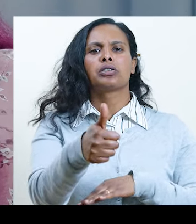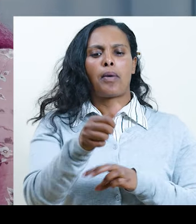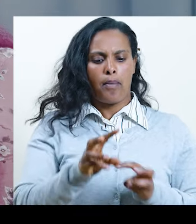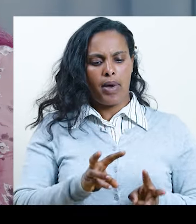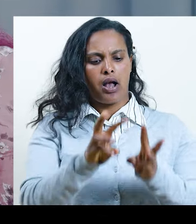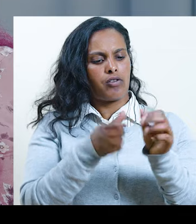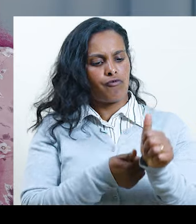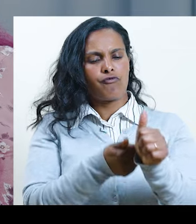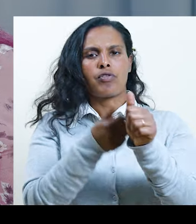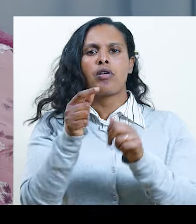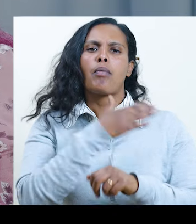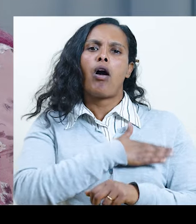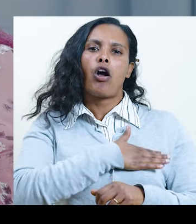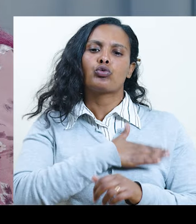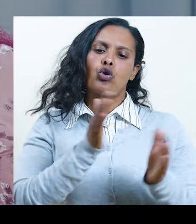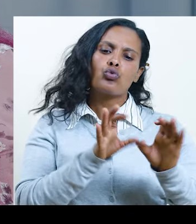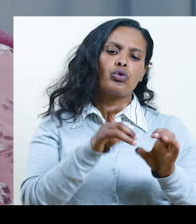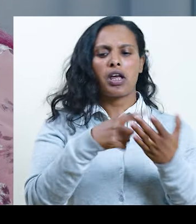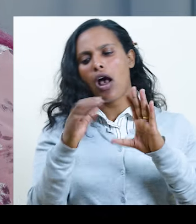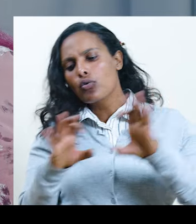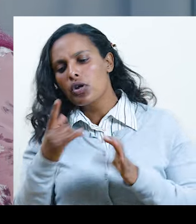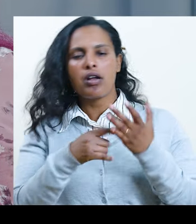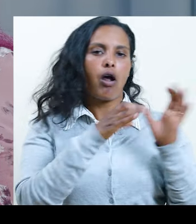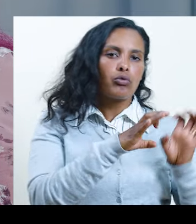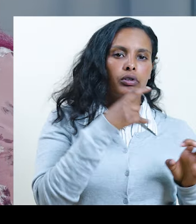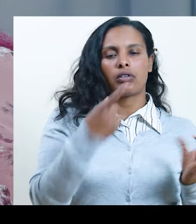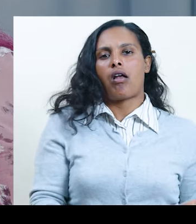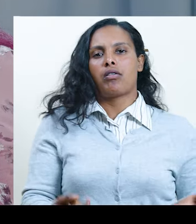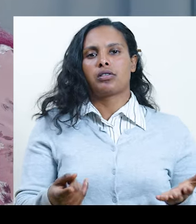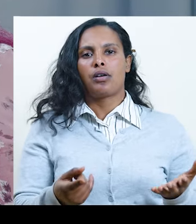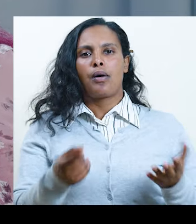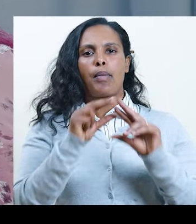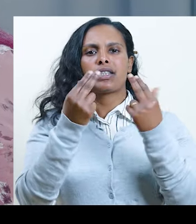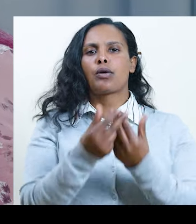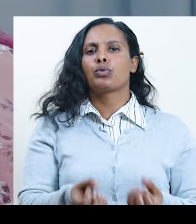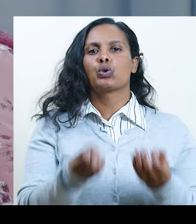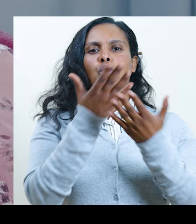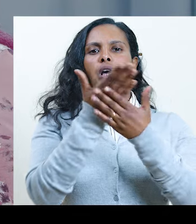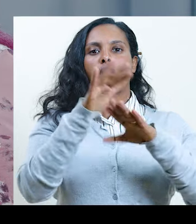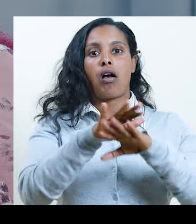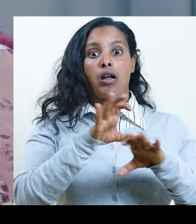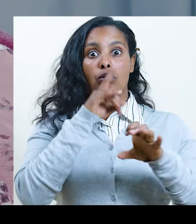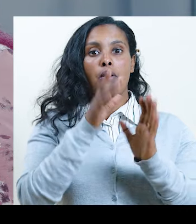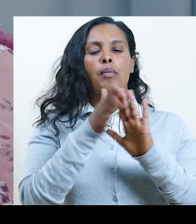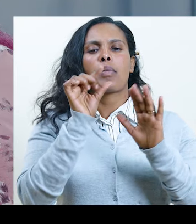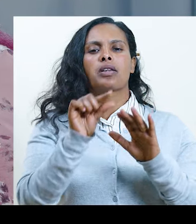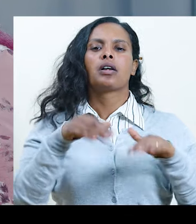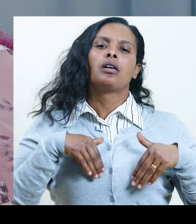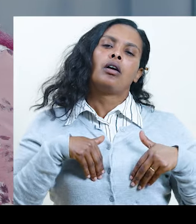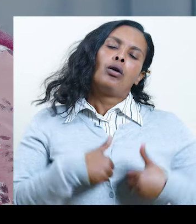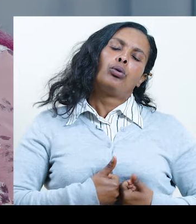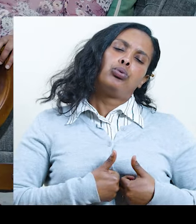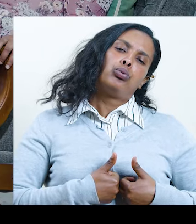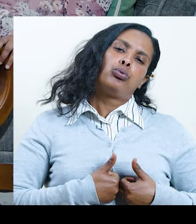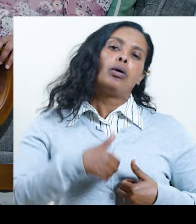ራስሽ ነሽ መንገድ የምትሰጪው። እባካችሁ አድርጉልኝ፣ ይሄንን አድርጉልኝ ትያለሽ። እና ቤተሰብ ብዙ ነገር አድርጎ ቢያንስ